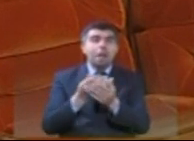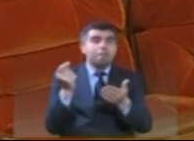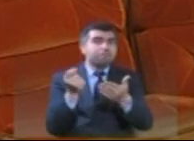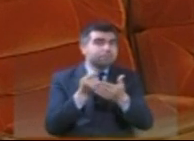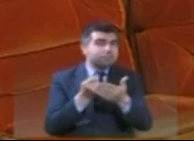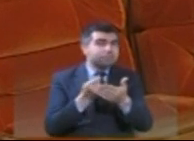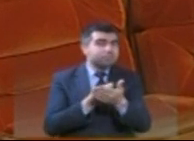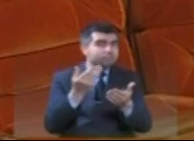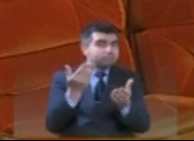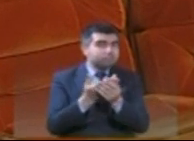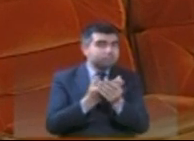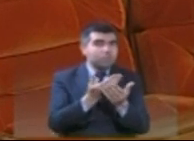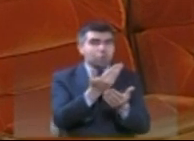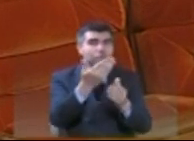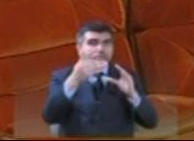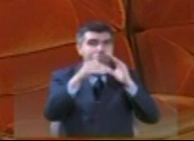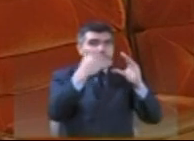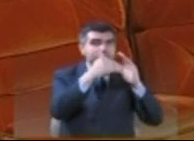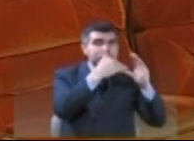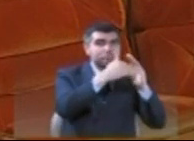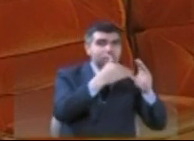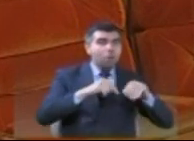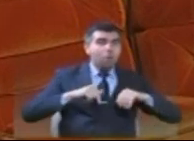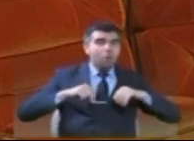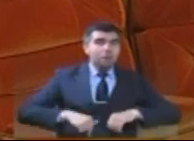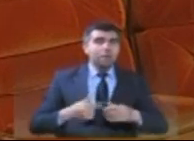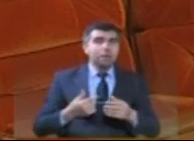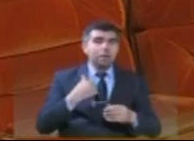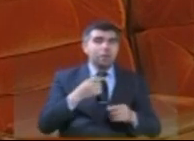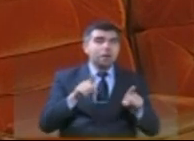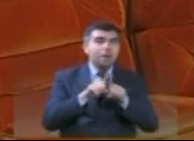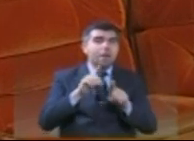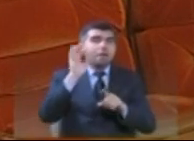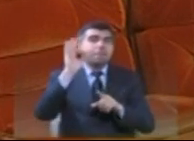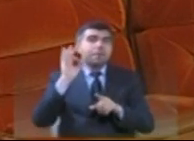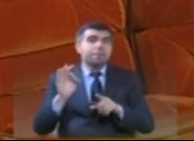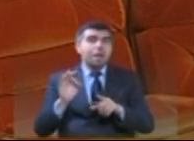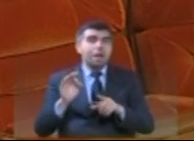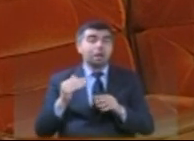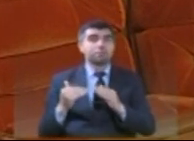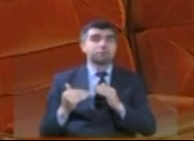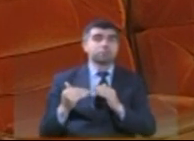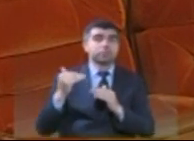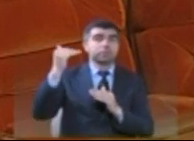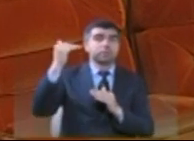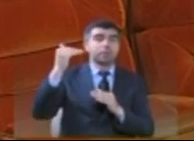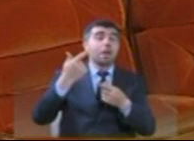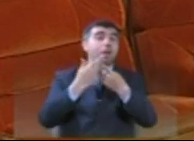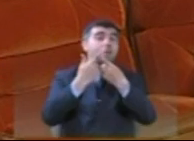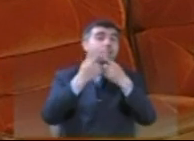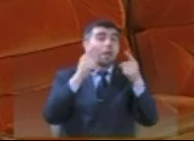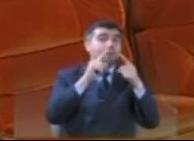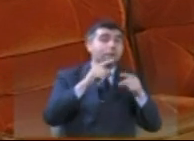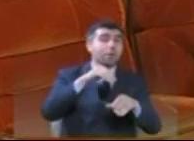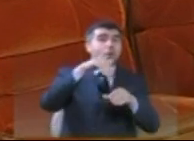وارده على الوزاره في كثير من الاحيان تتكون في واحد النسبه اللي هي كبيره جدا، باعتبار ان العديد من الجماعات عوض